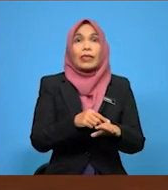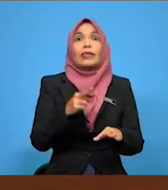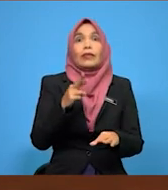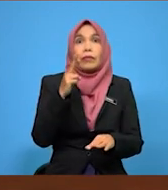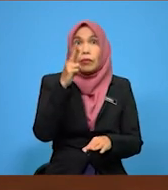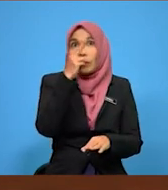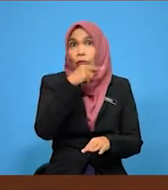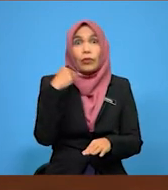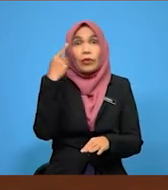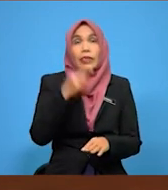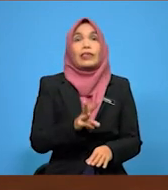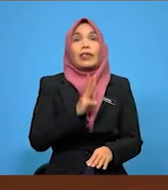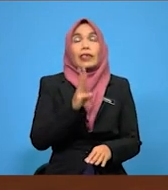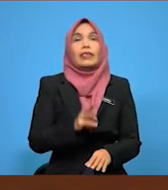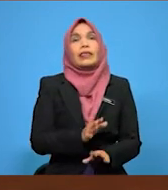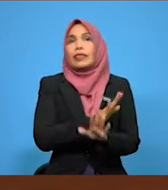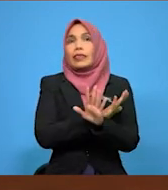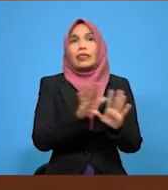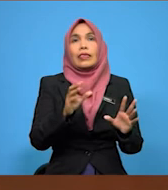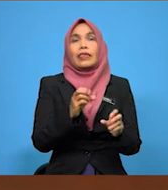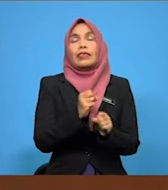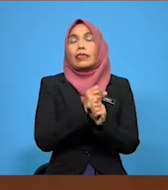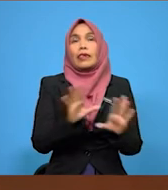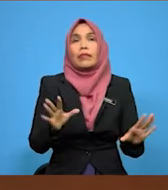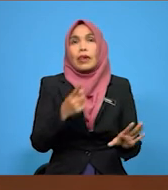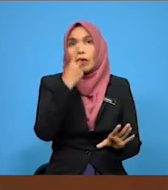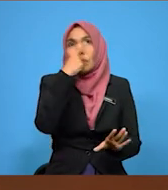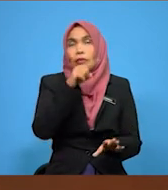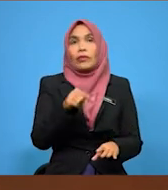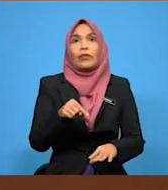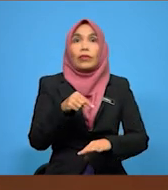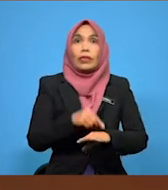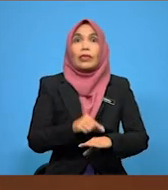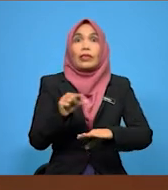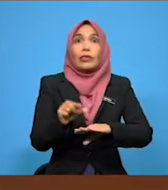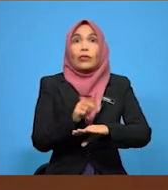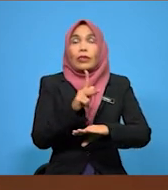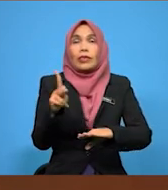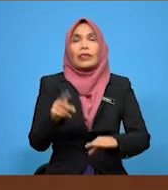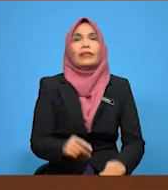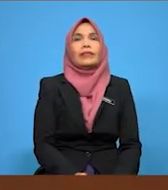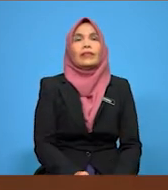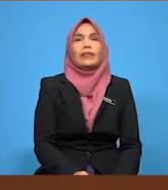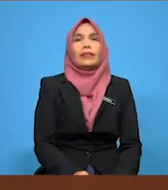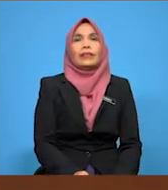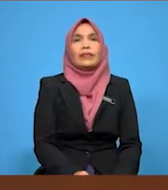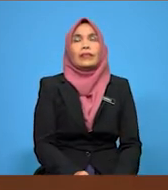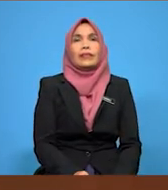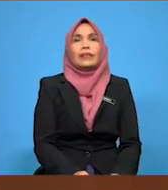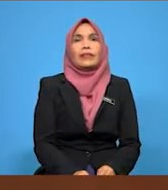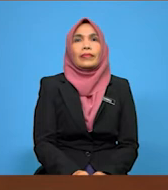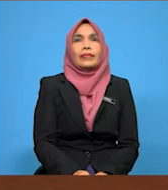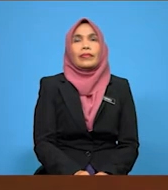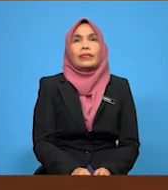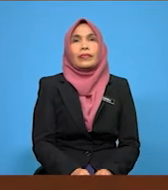telur tersebut tidak selamat untuk digunakan dan dikhuatiri akan mengakibatkan keracunan makanan.